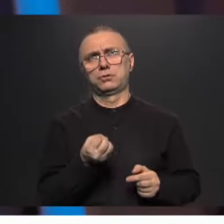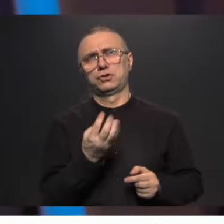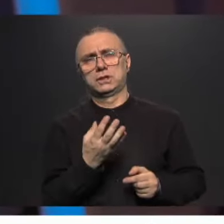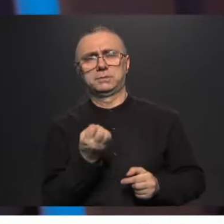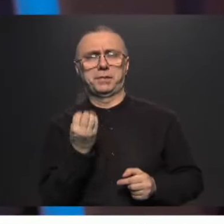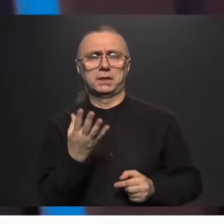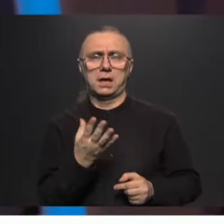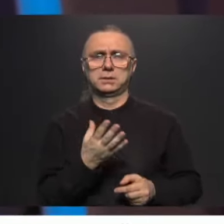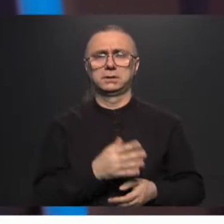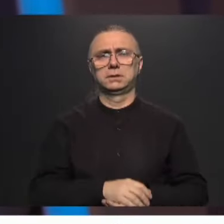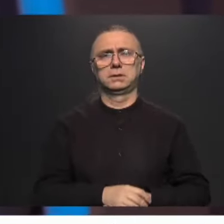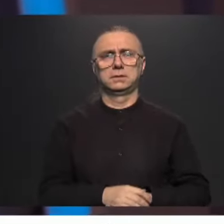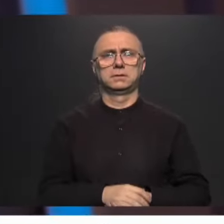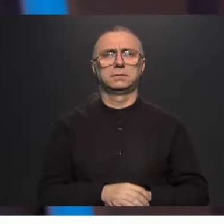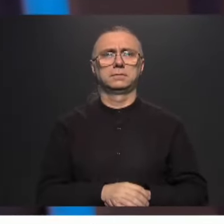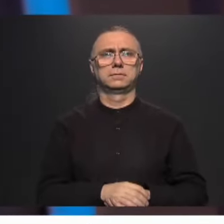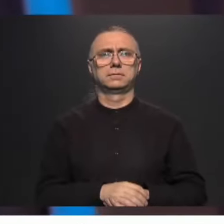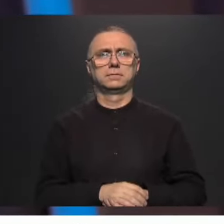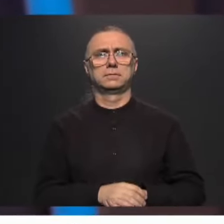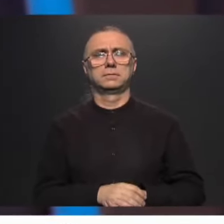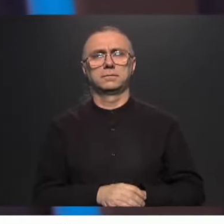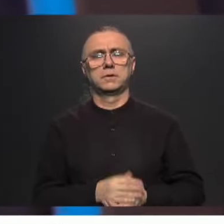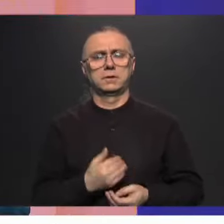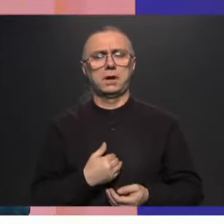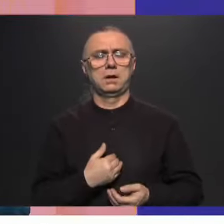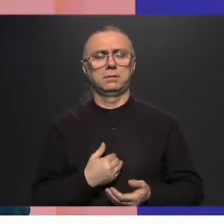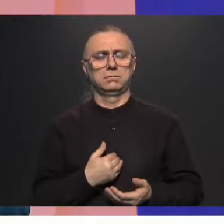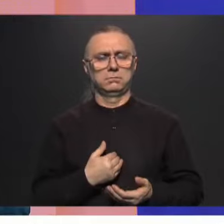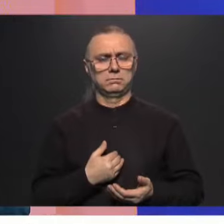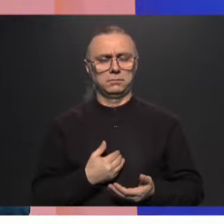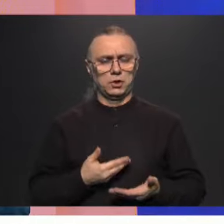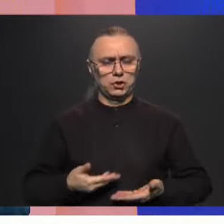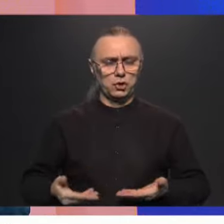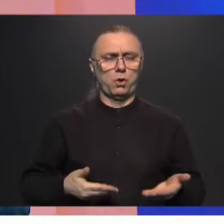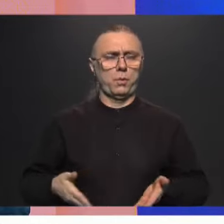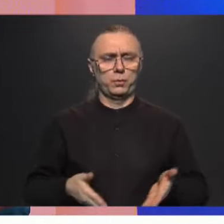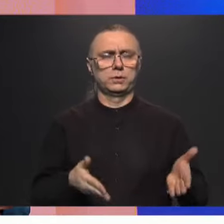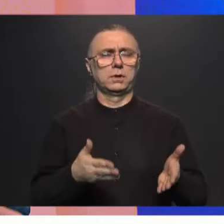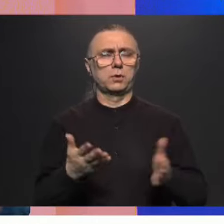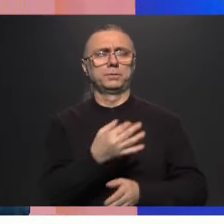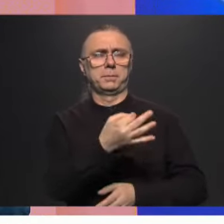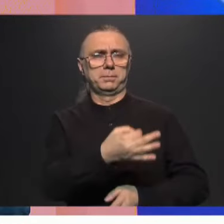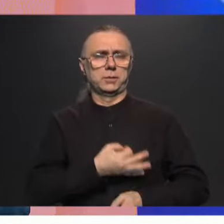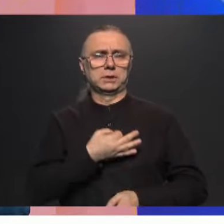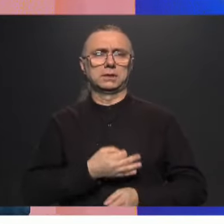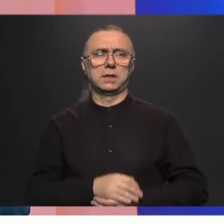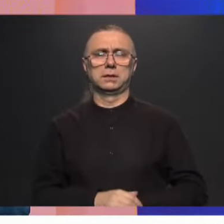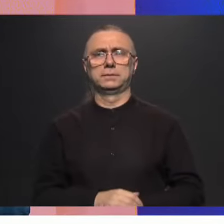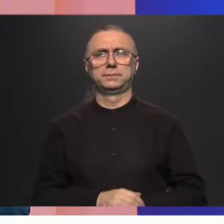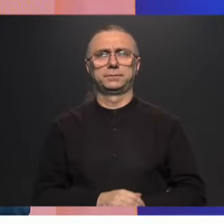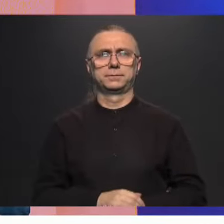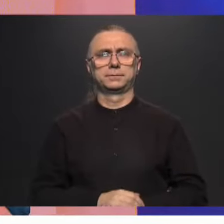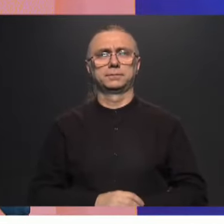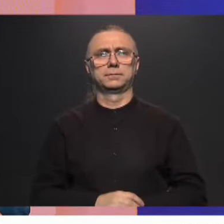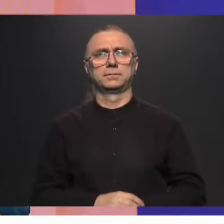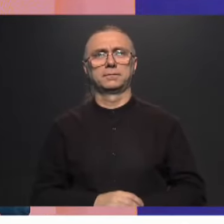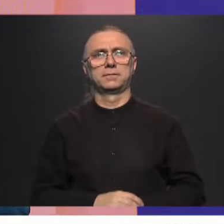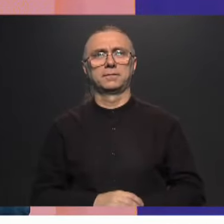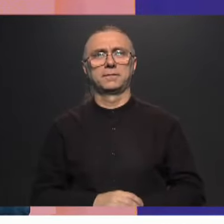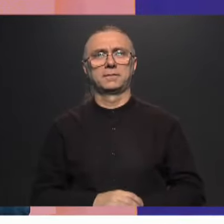я, не уклоняясь вправо-влево, я шел, вот как он мне сказал. Вот, поэтому, ну, есть же его